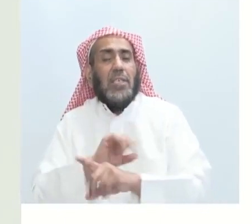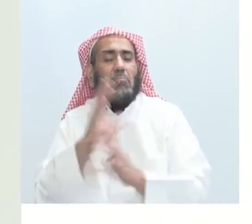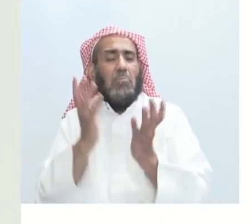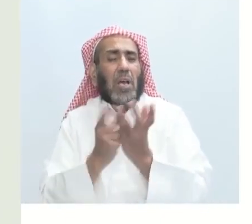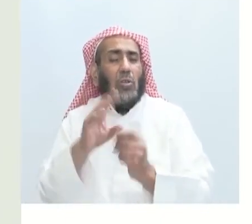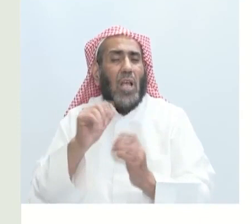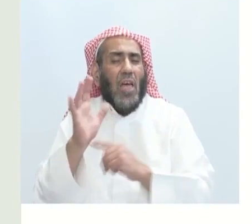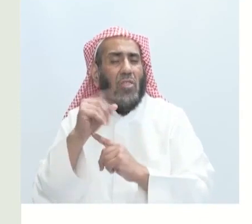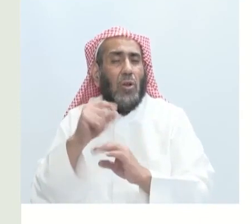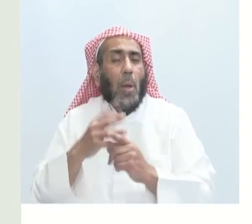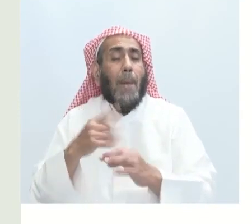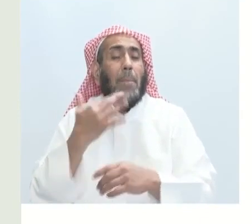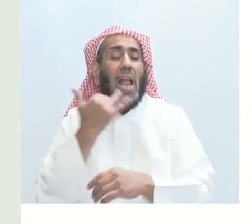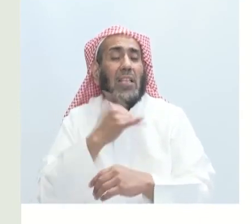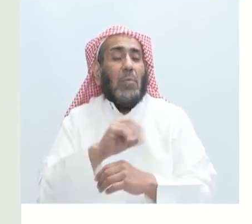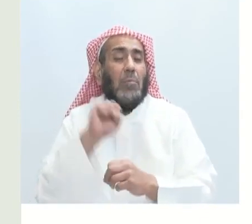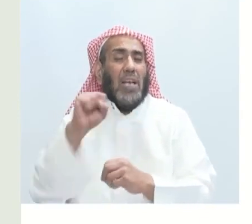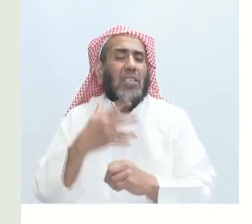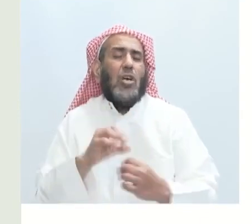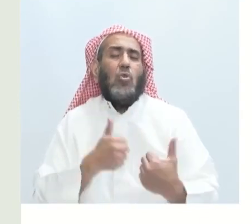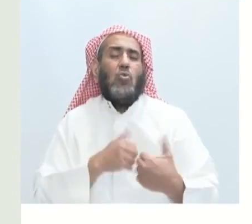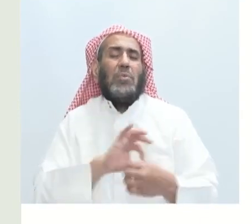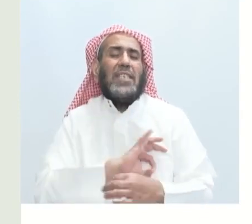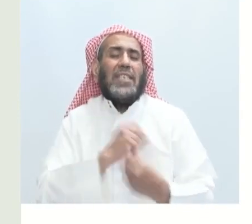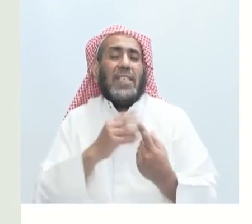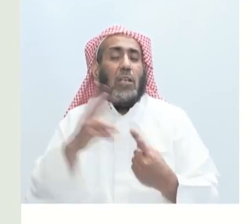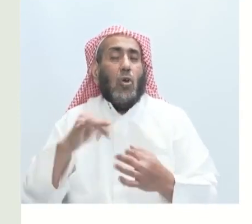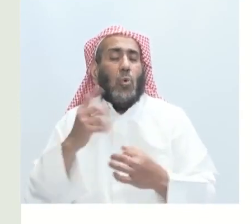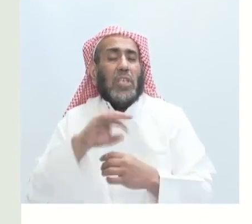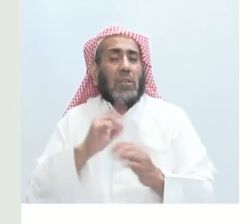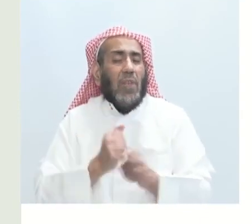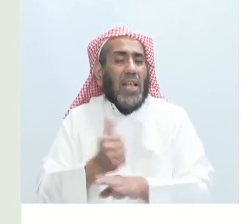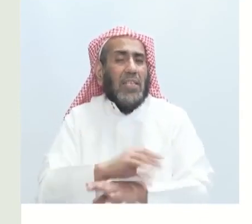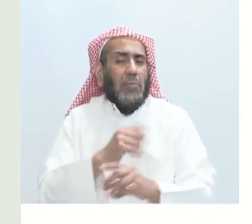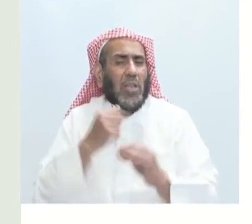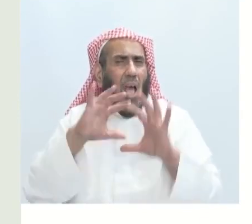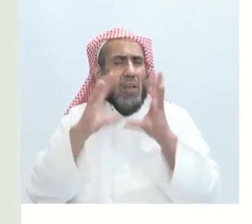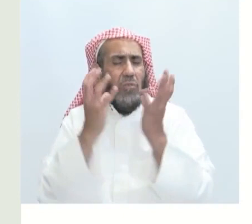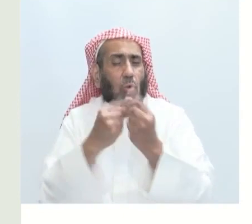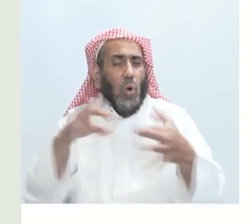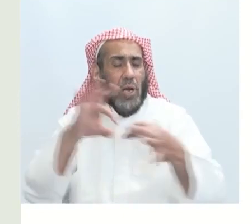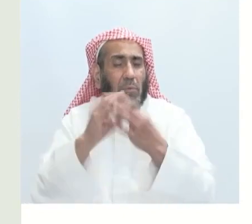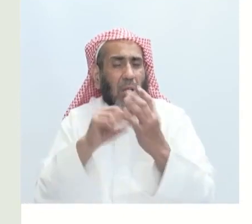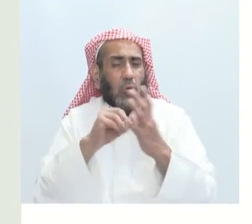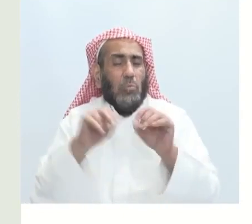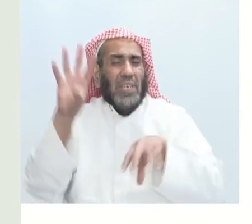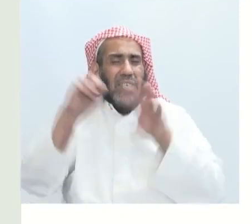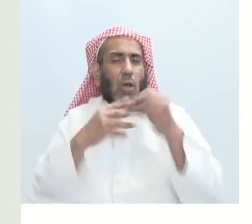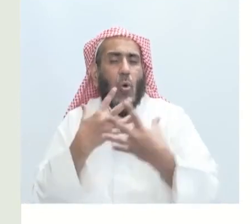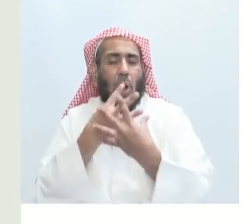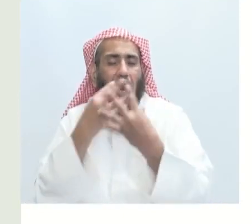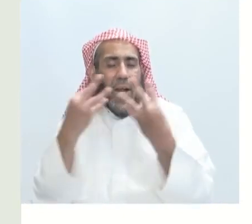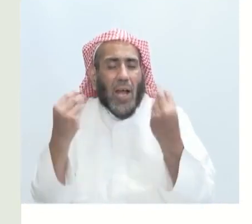التجديد يتاثر بالادب الع بخاصه الرومانسيين والتجديد في الاساليب كتال في الصور وربط المعاني واسلوب القصص والرقه